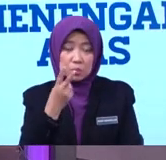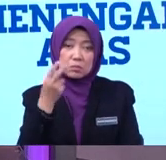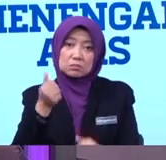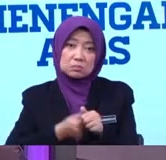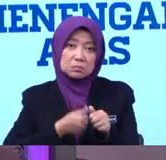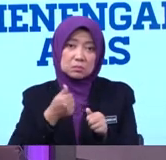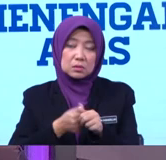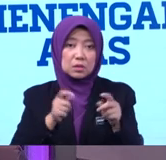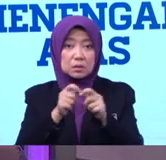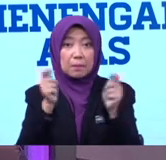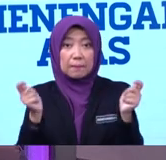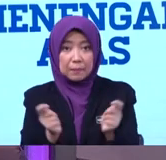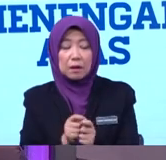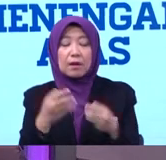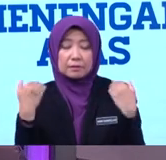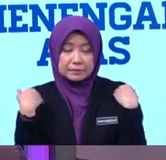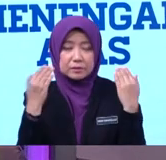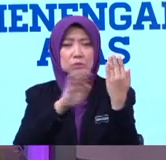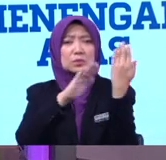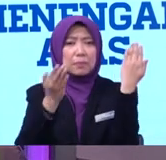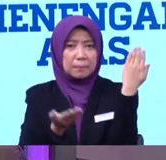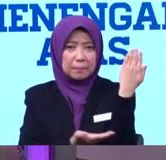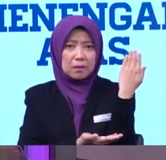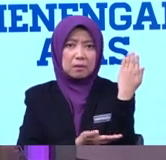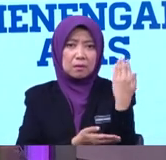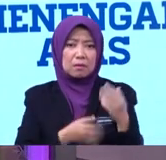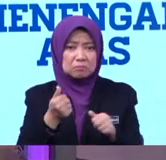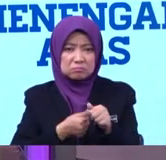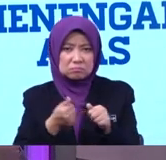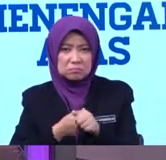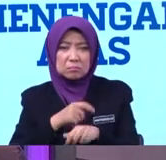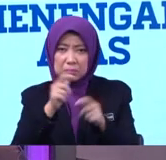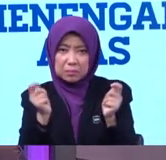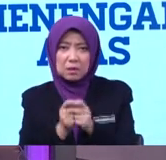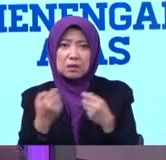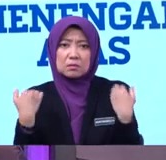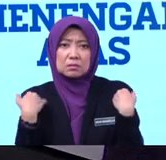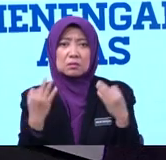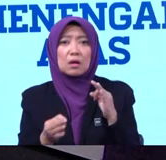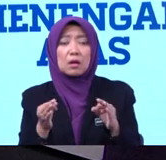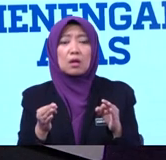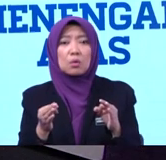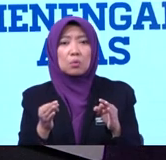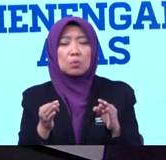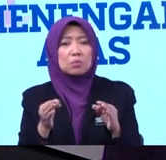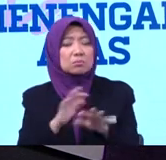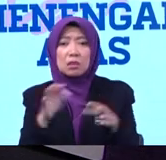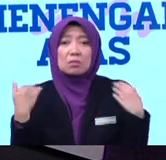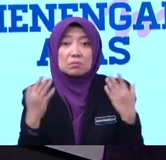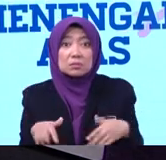tempat ada tong sampah yang dibekalkan disediakan kalau tak ada macam mana tuh Wifi kalau tak